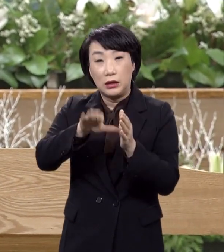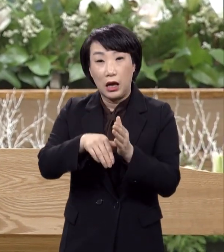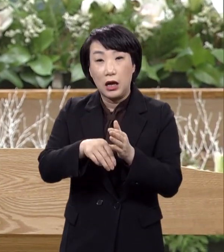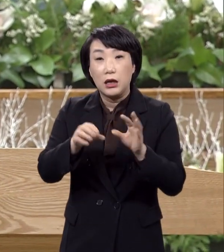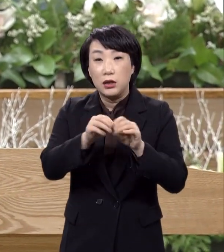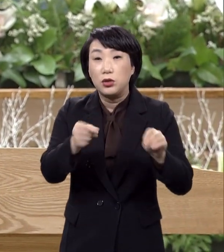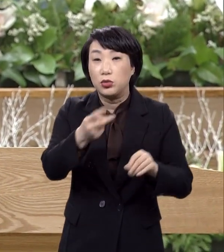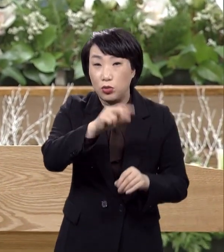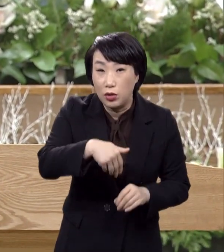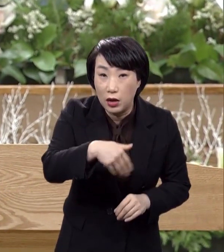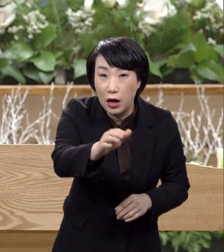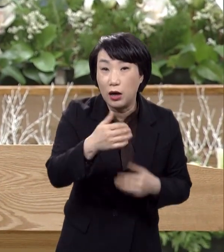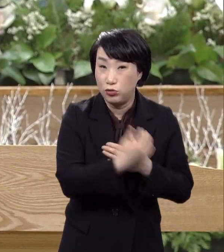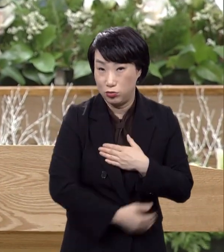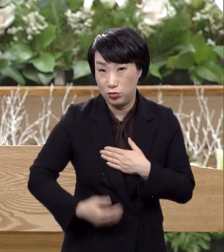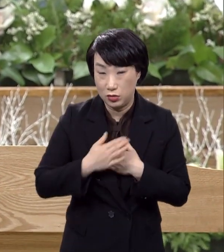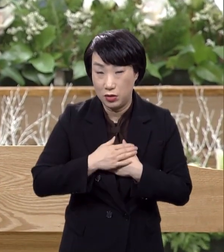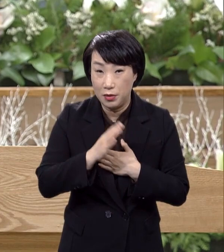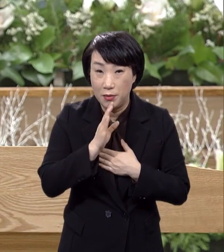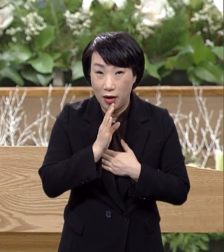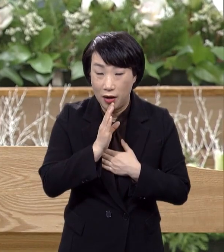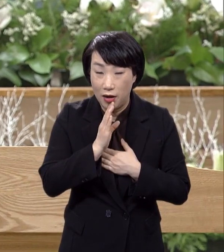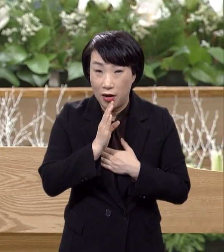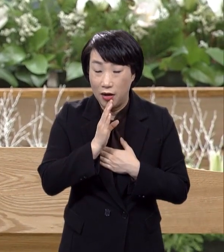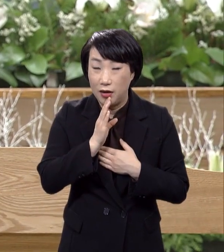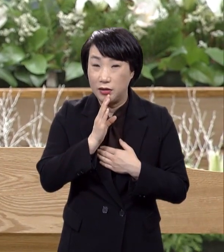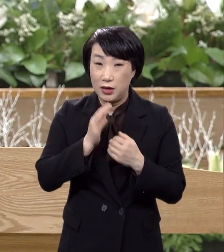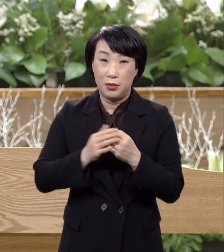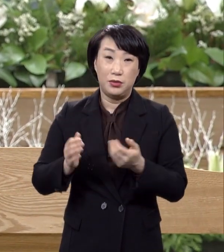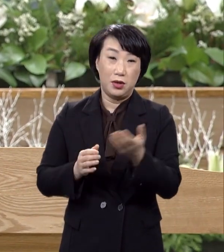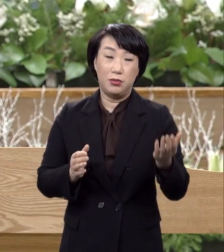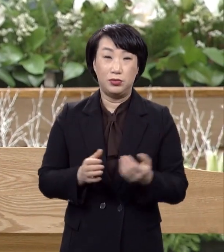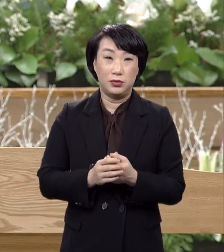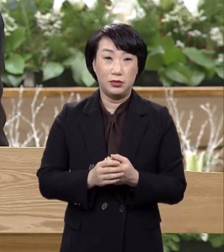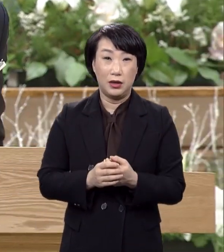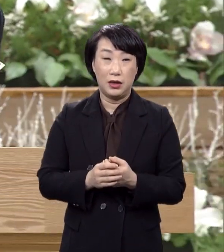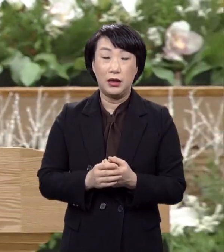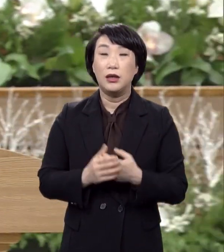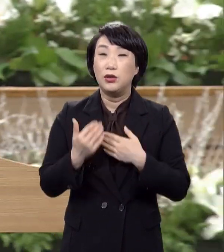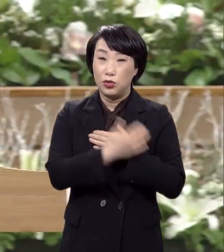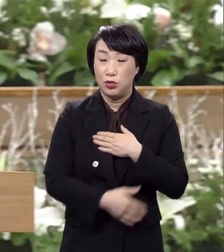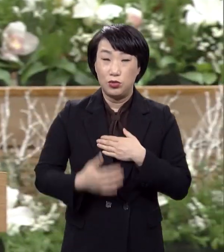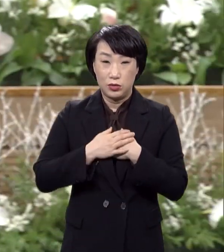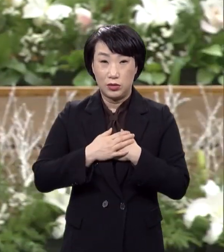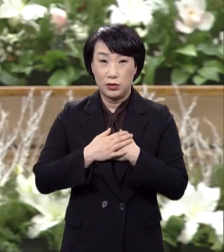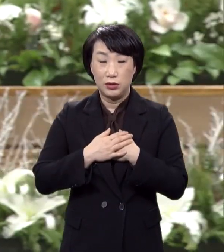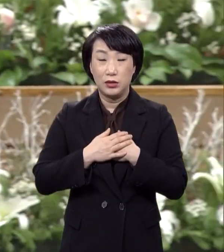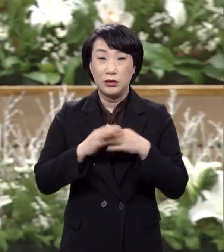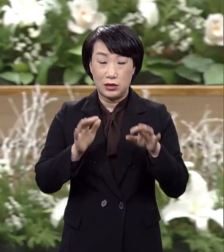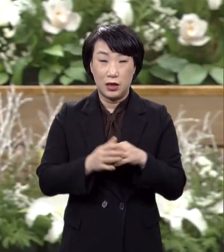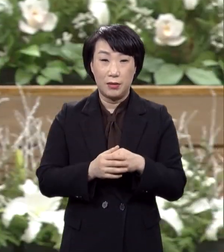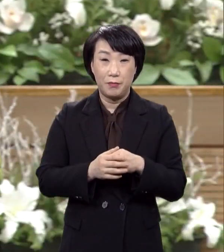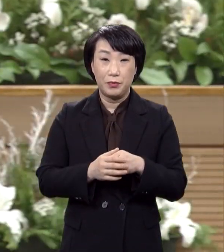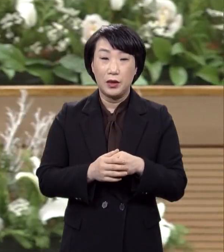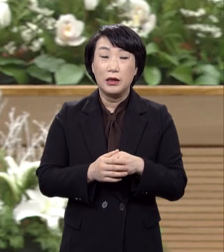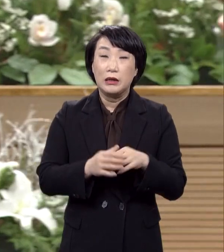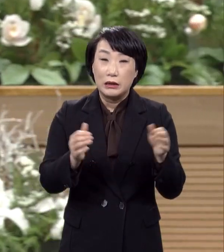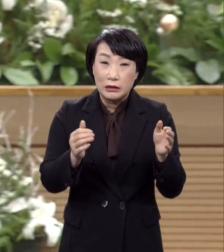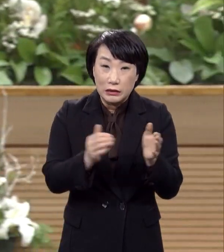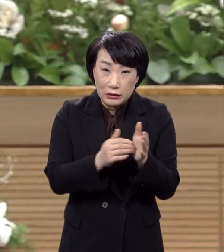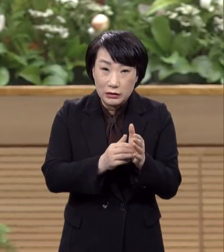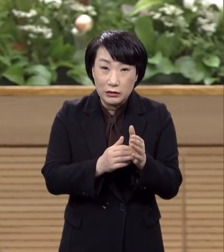흙으로 돌아가서 태양이 바짝 말려버리고 바람이 날려서